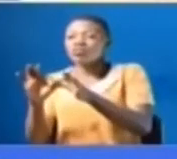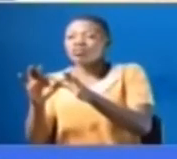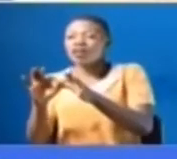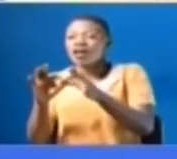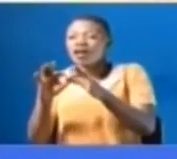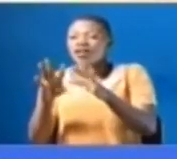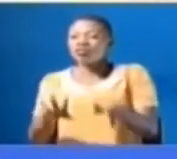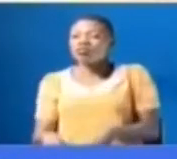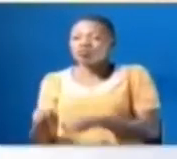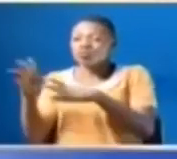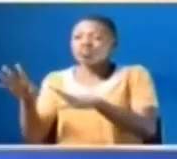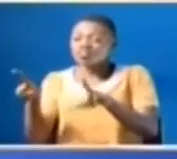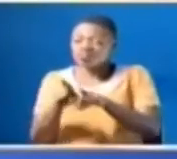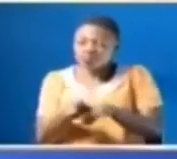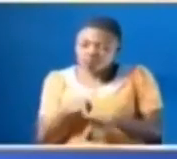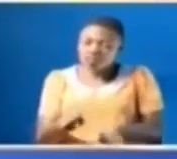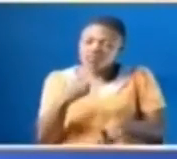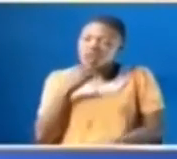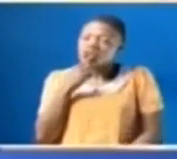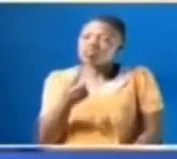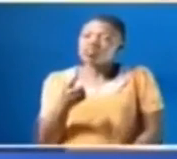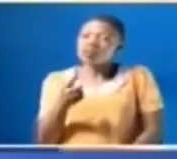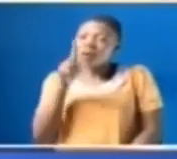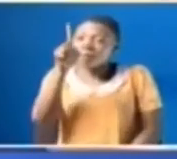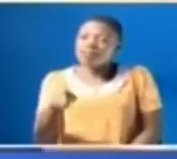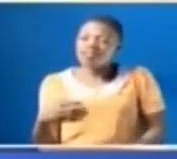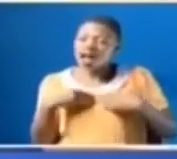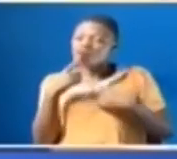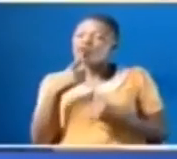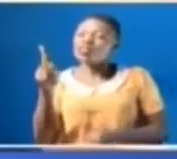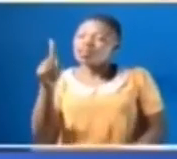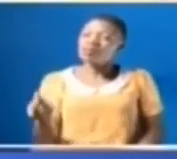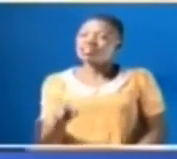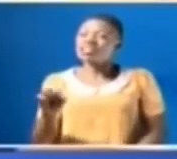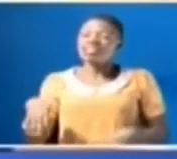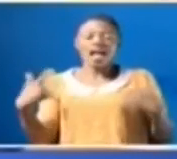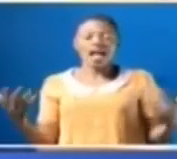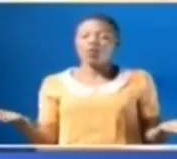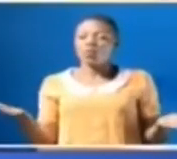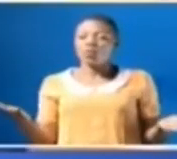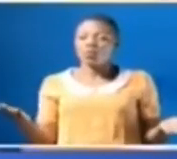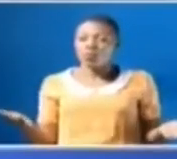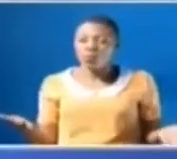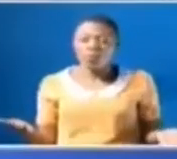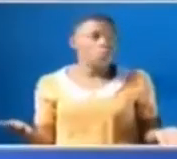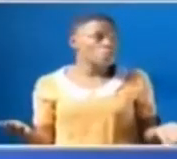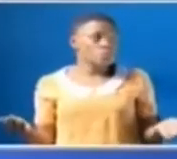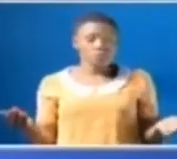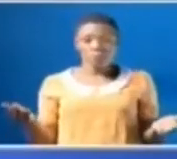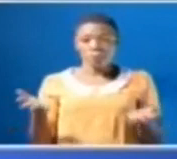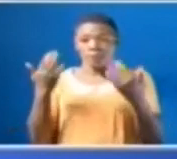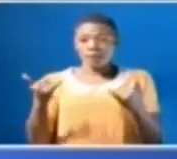hivyo? Na wewe huku mwenyewe kama serikali unasema lazima tuwe na 100% ya wanafunzi wanaoingia katika vyuo vikuu. Kwa hivyo daktari,